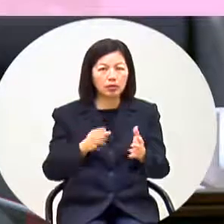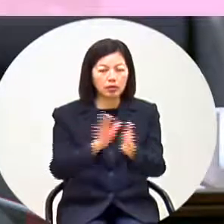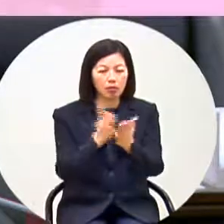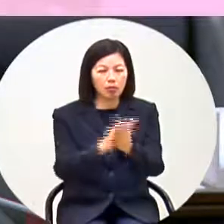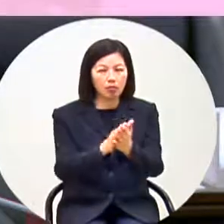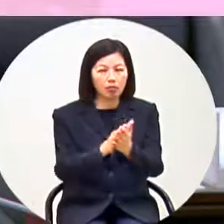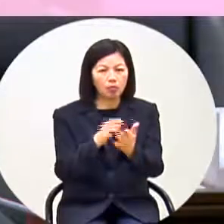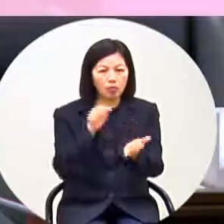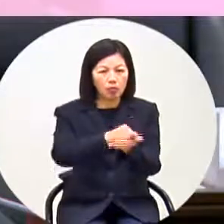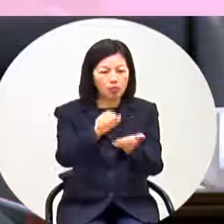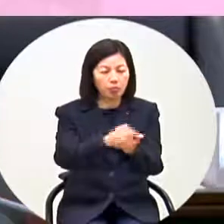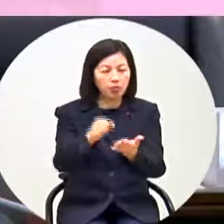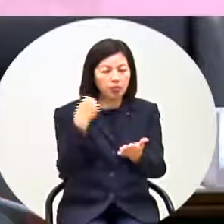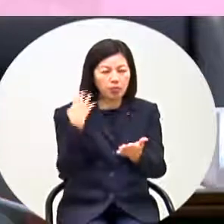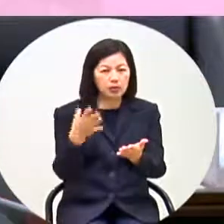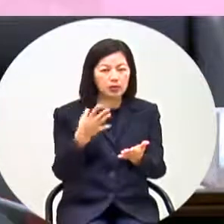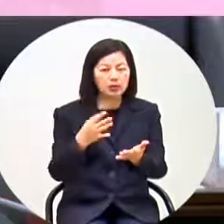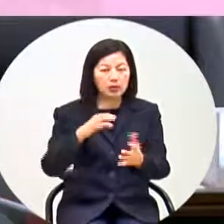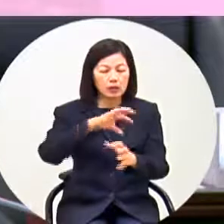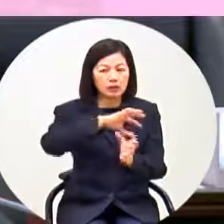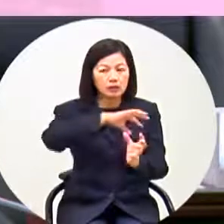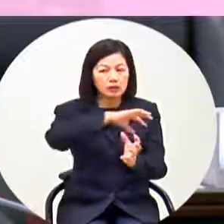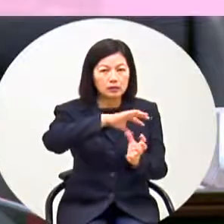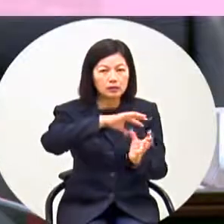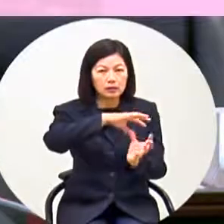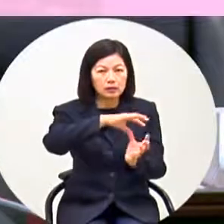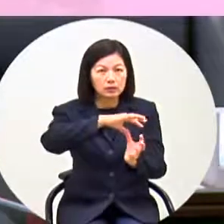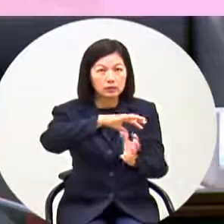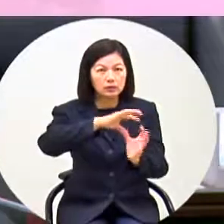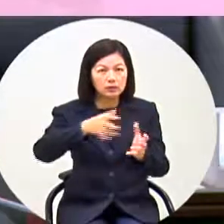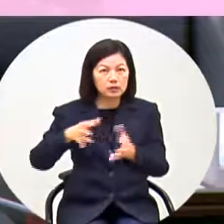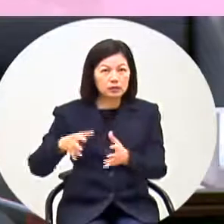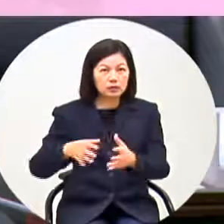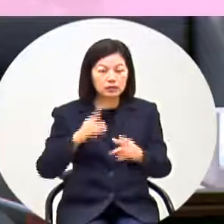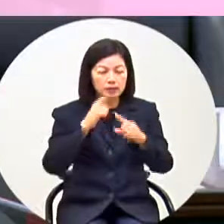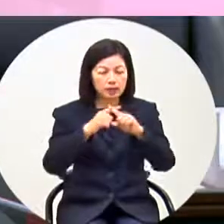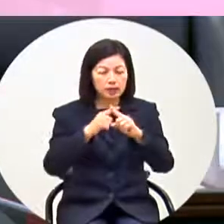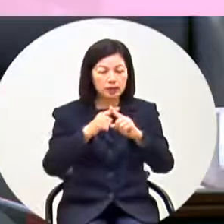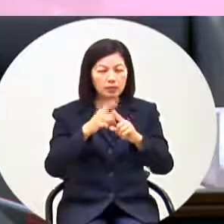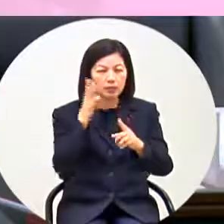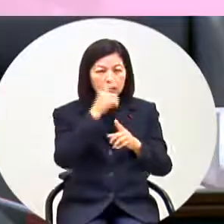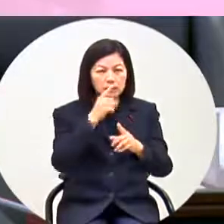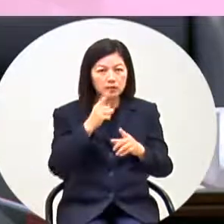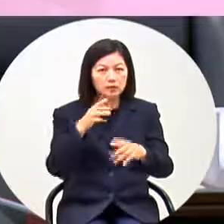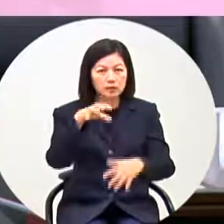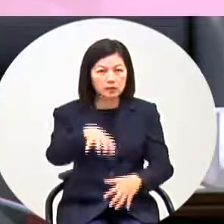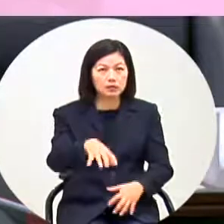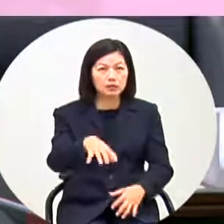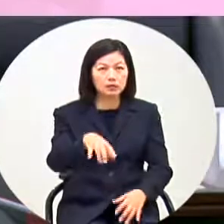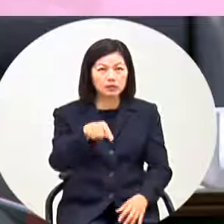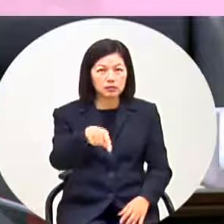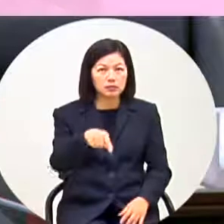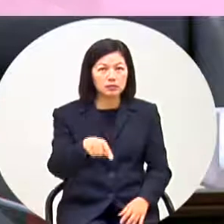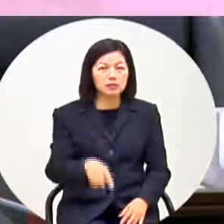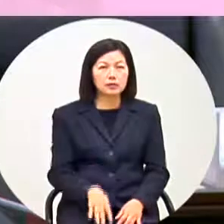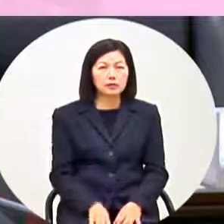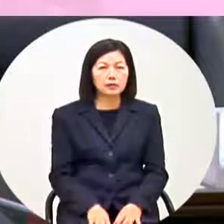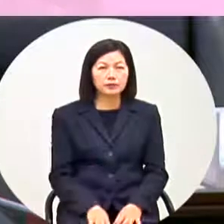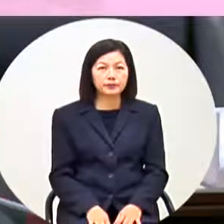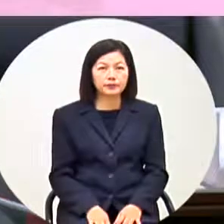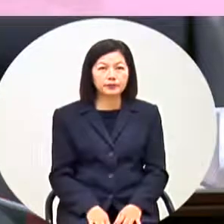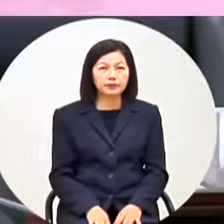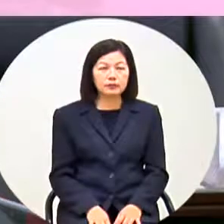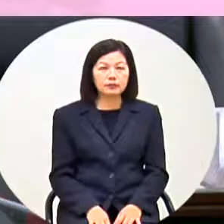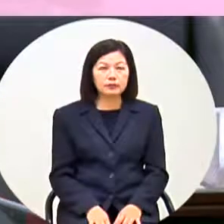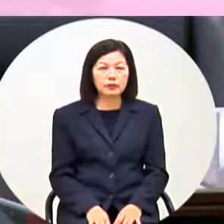哦。那我们的彩虹眷村与宜兰的俊宝贝博物馆哦，成为我们全